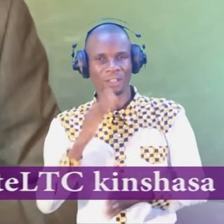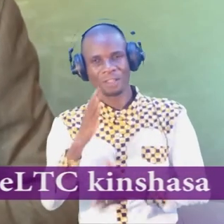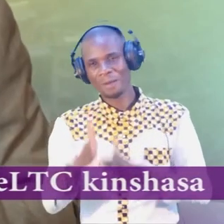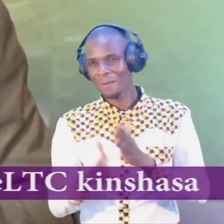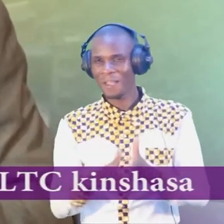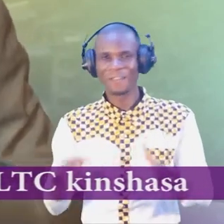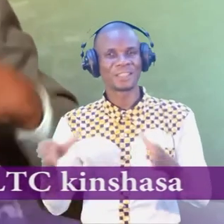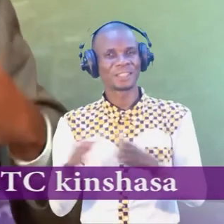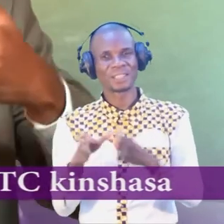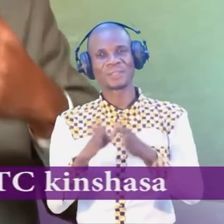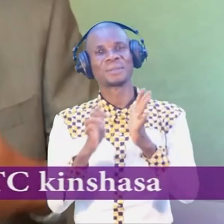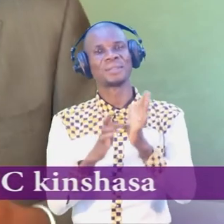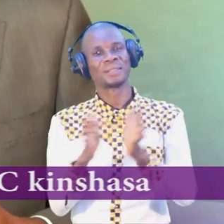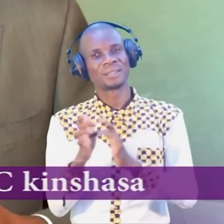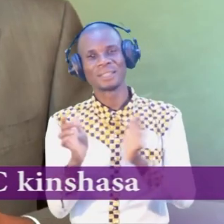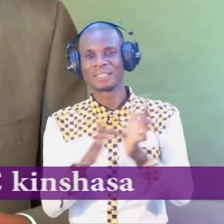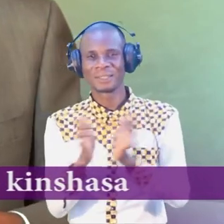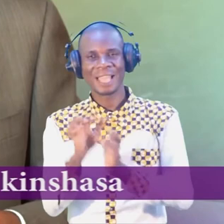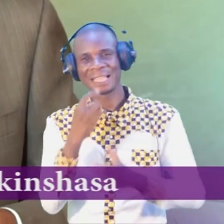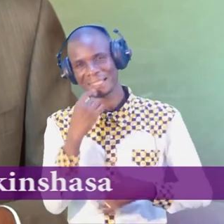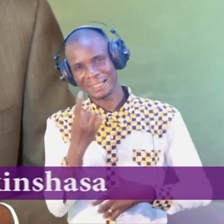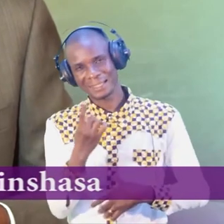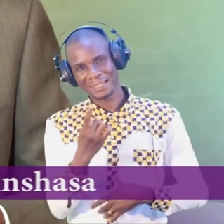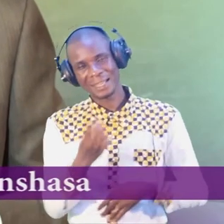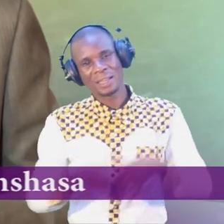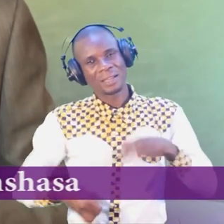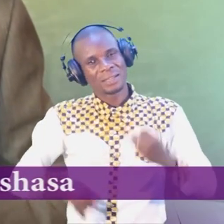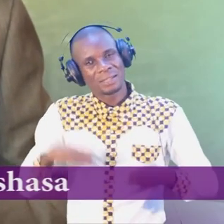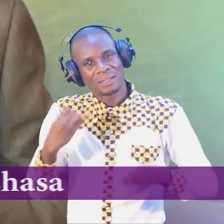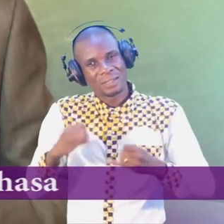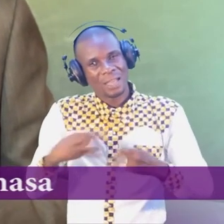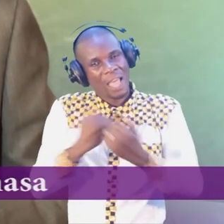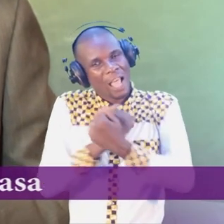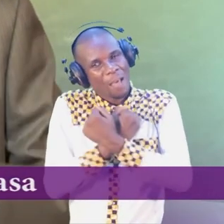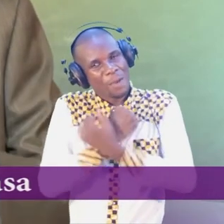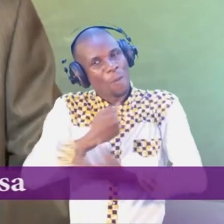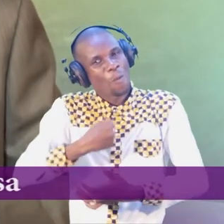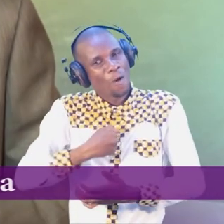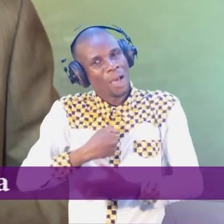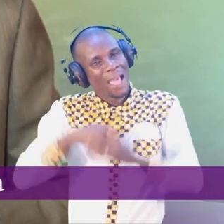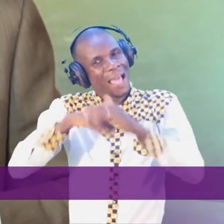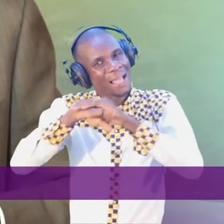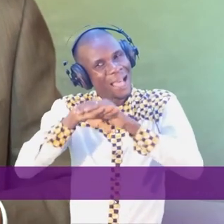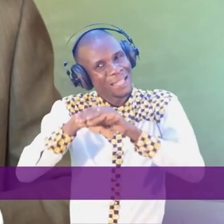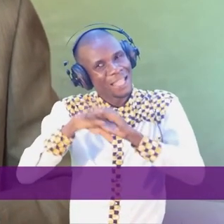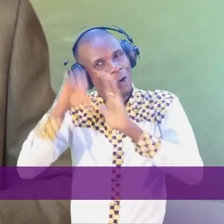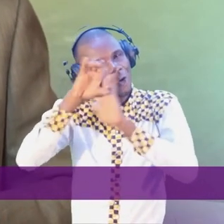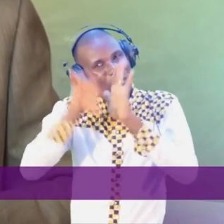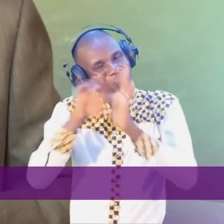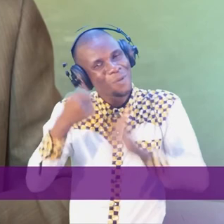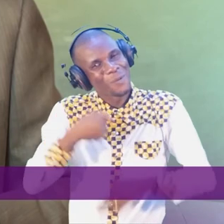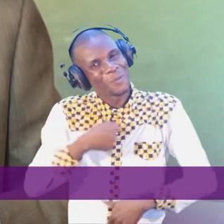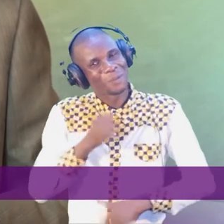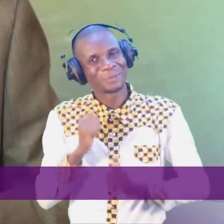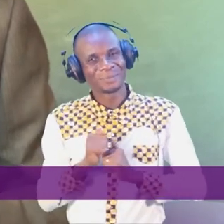Itakuelekeza, itaelekeza maisha yako, ujue utatembeaje pamoja na Yesu. Yesu alisema,